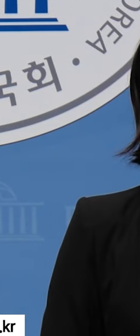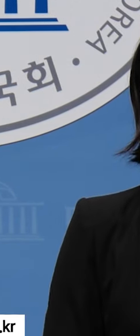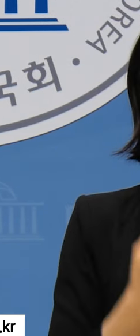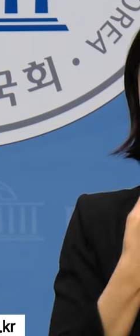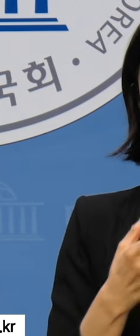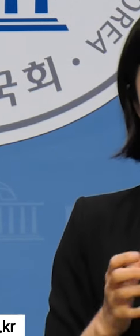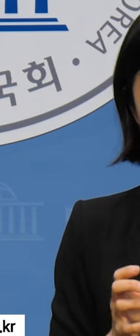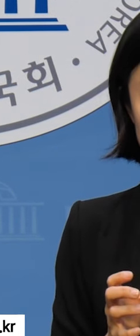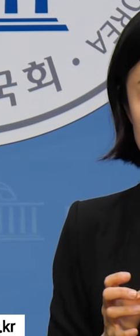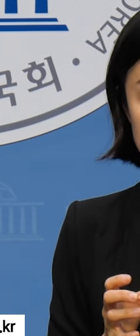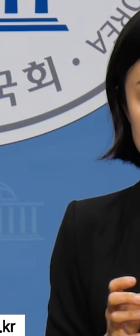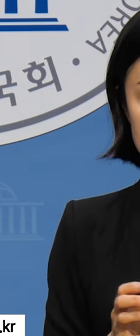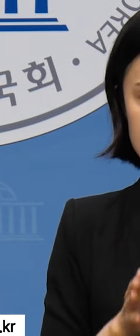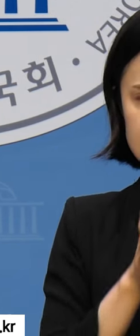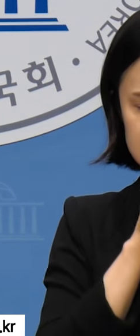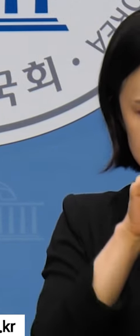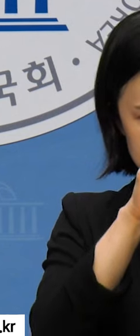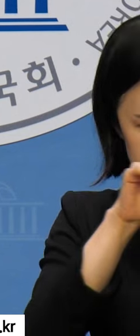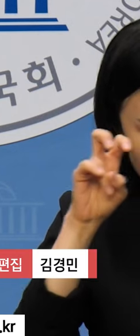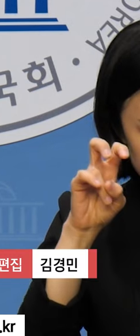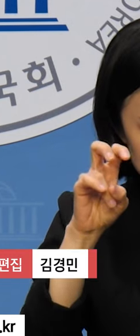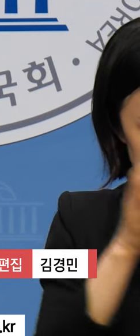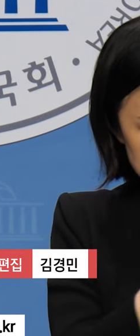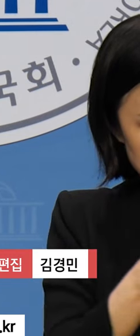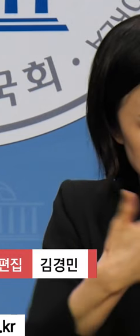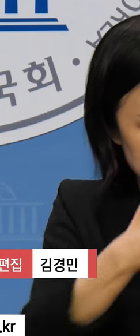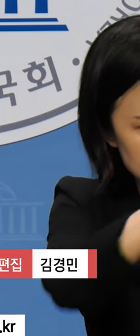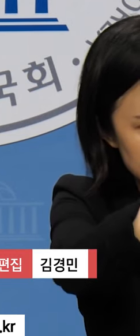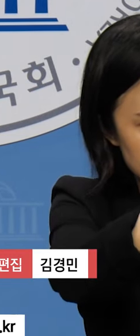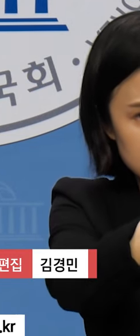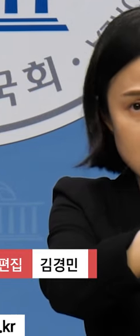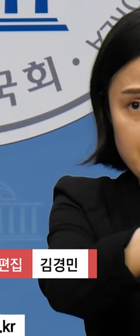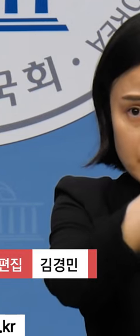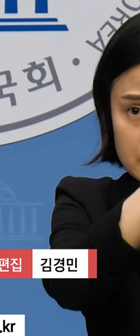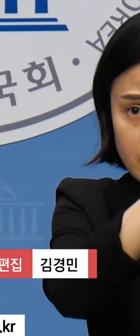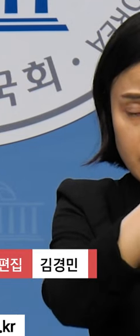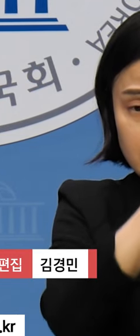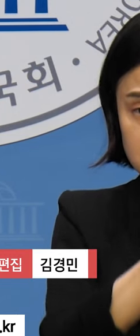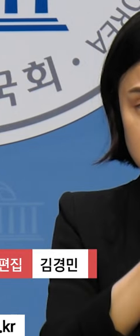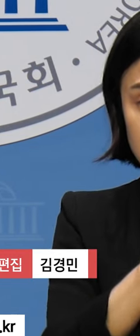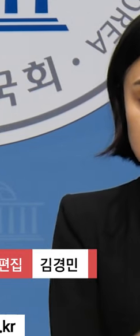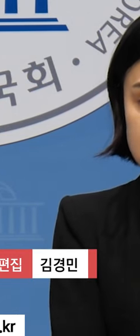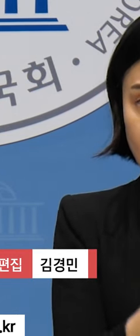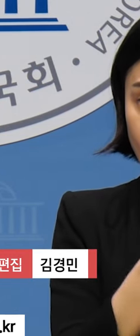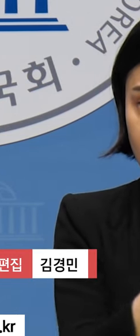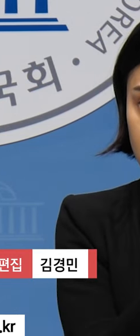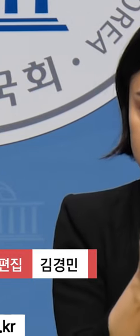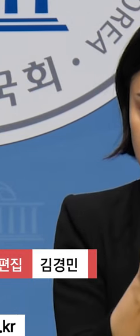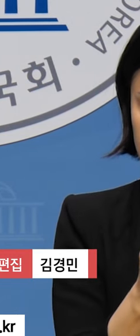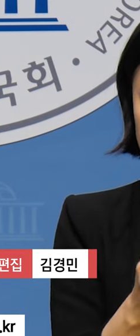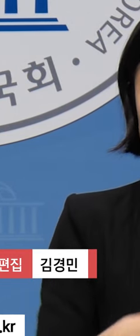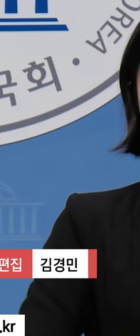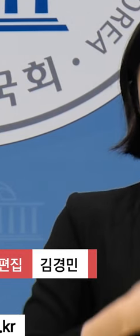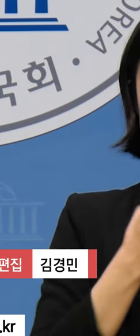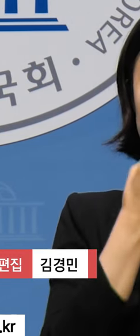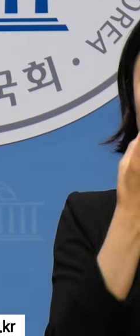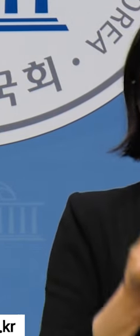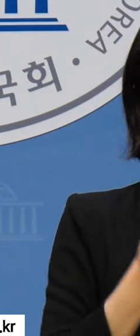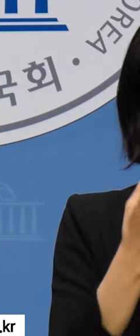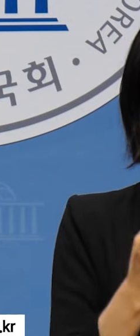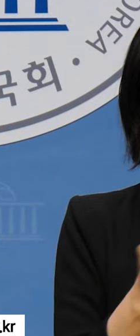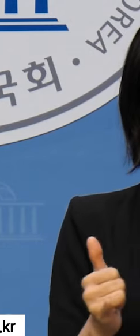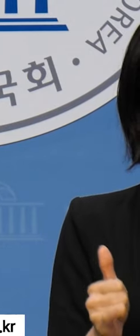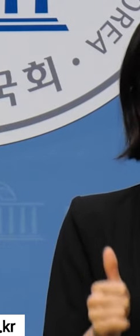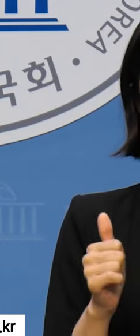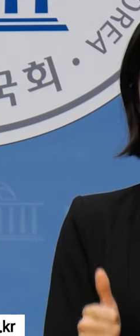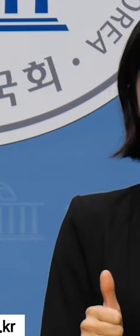더불어민주당이 진상규명에 나서기 전에 관련자들이 모든 사실을 실하고 국 법의